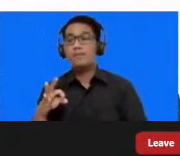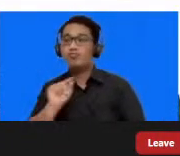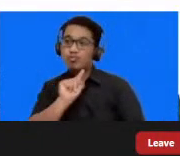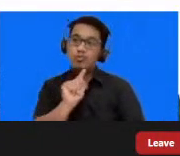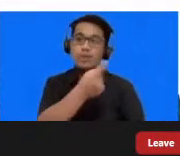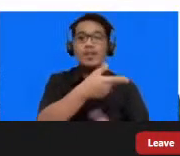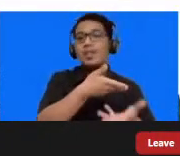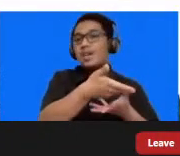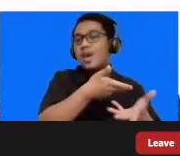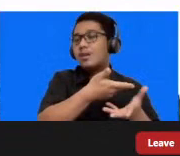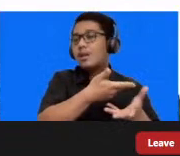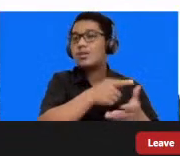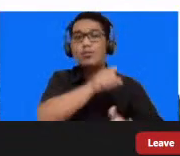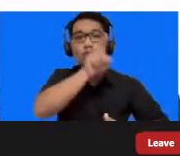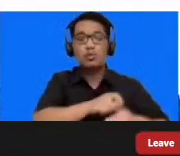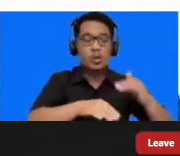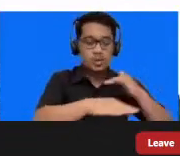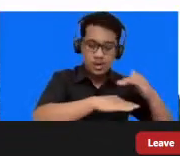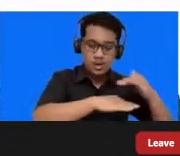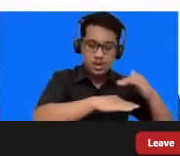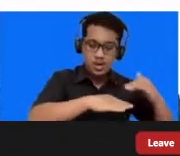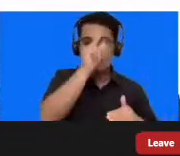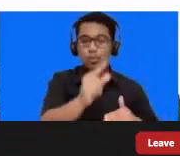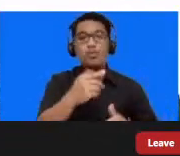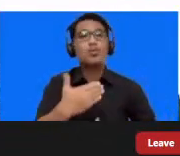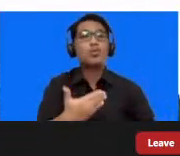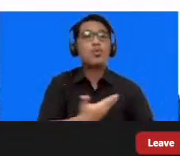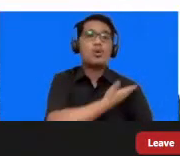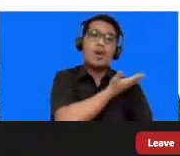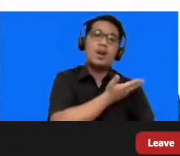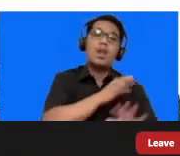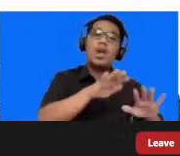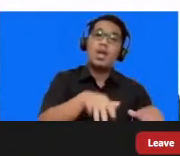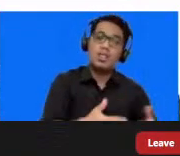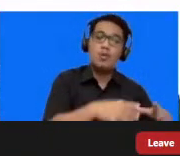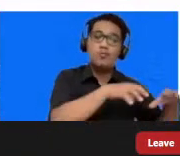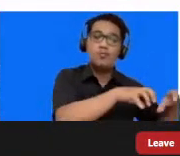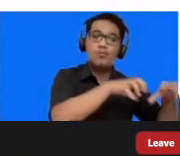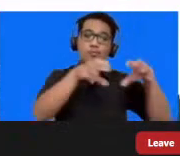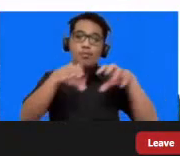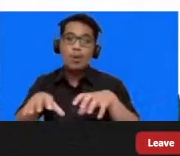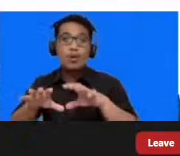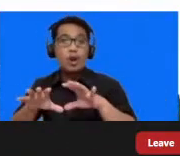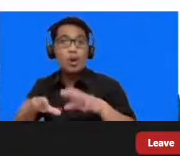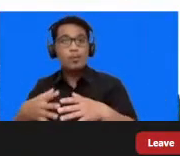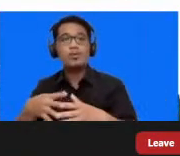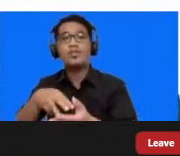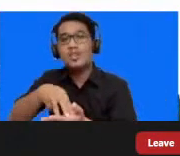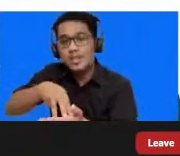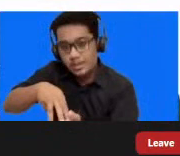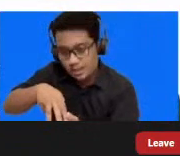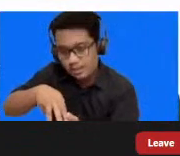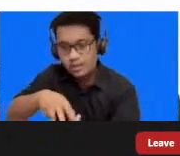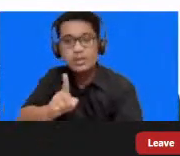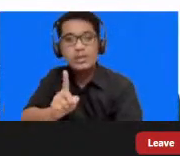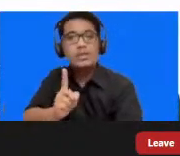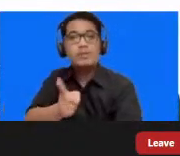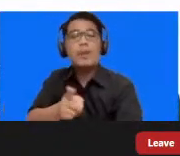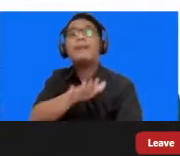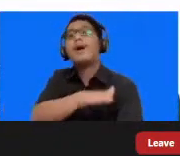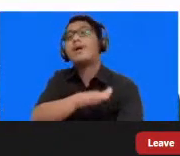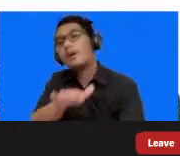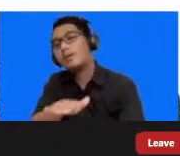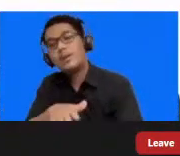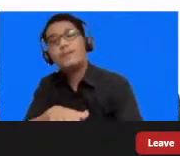bagi penyintas atau pengungsi yang dari kelompok rentan ini. Karena anak-anak, ibu